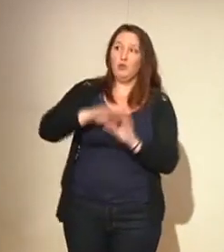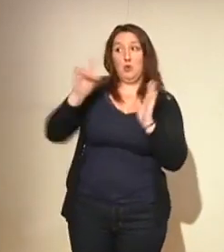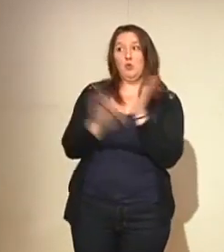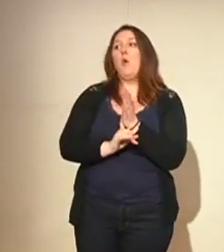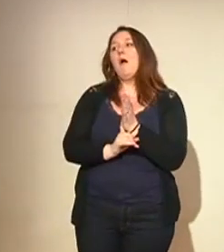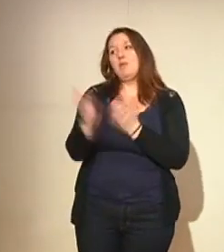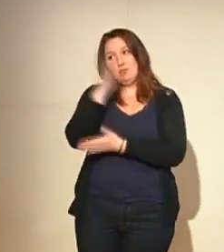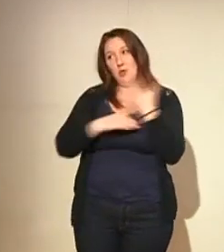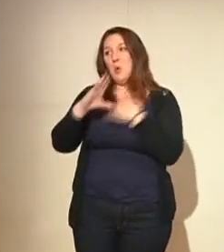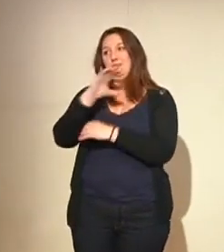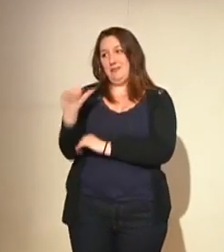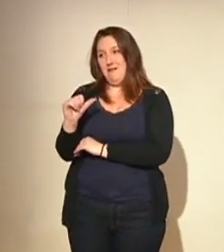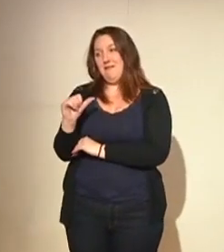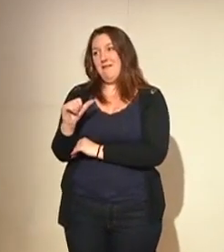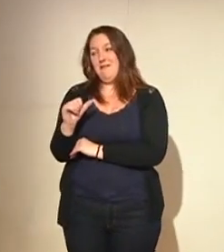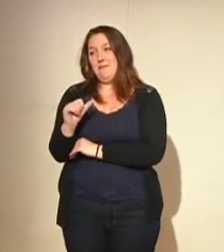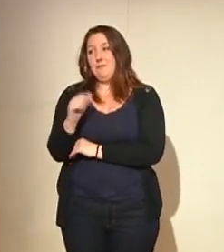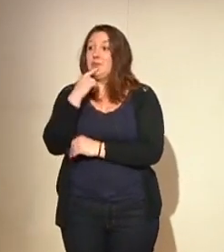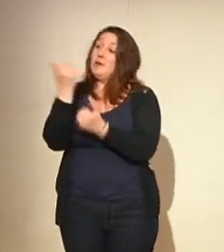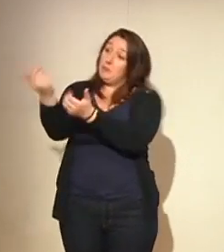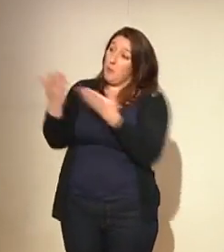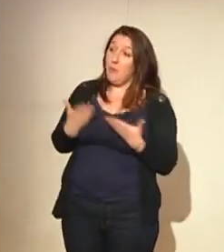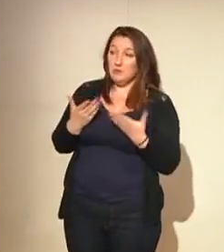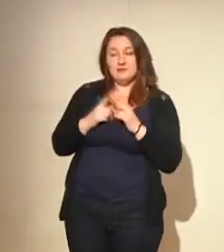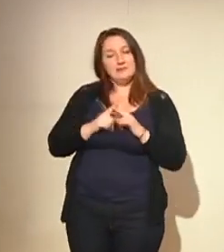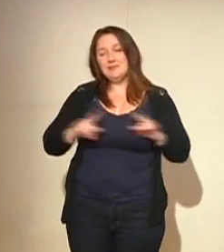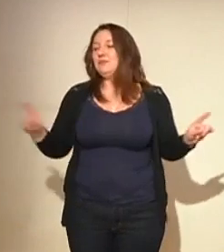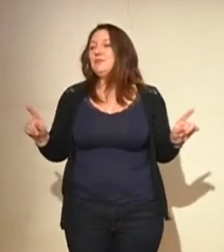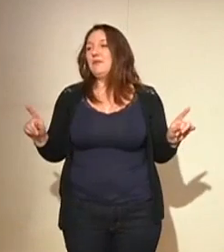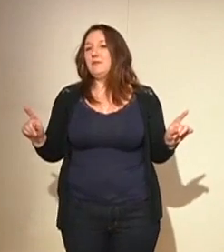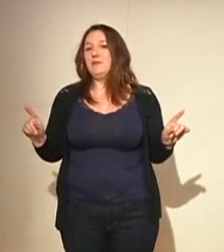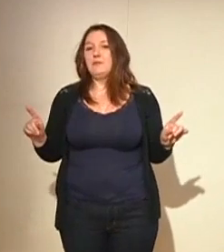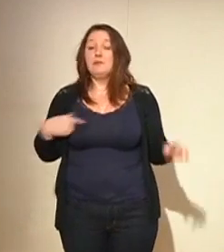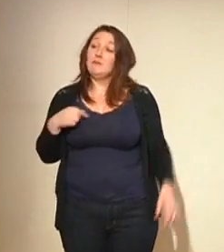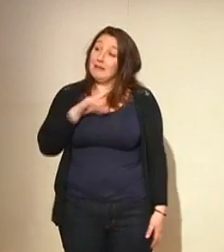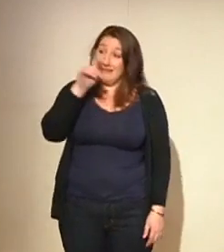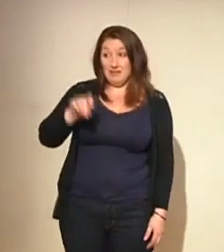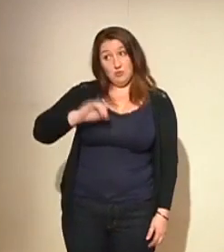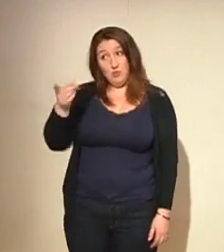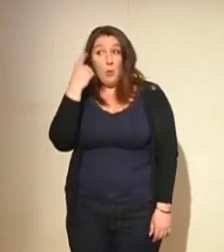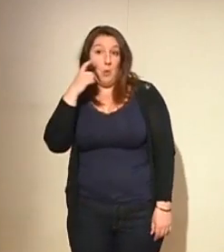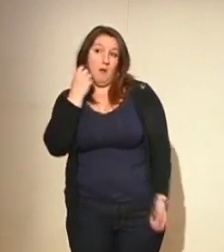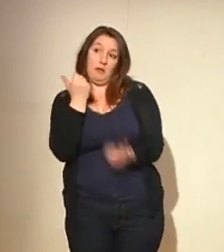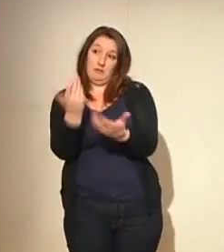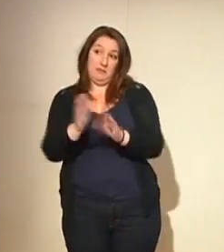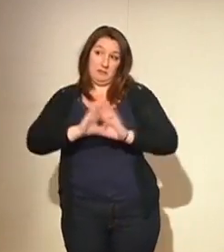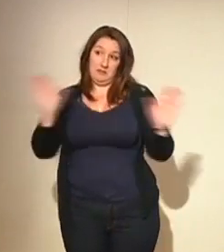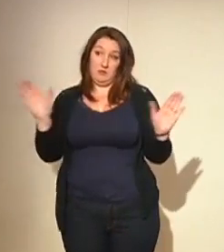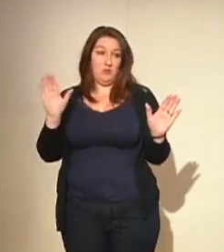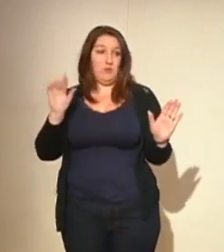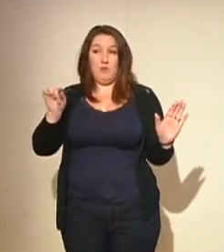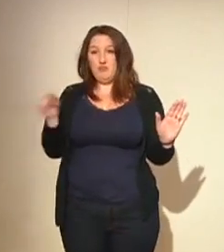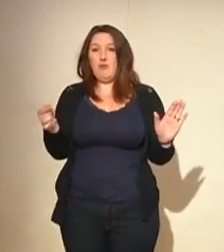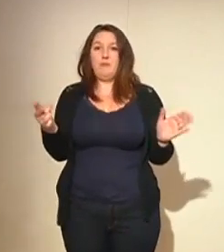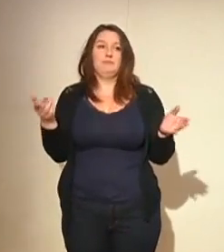conseil d'administration la nature de ce qui est proposé n'est donc pas identique ça n'était pas une question c'est une remarque je n'irai pas au-delà de la remarque